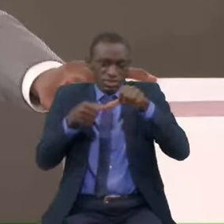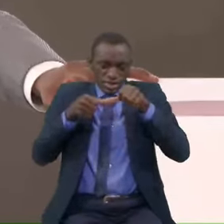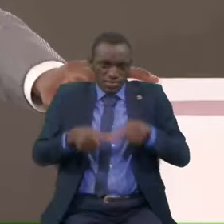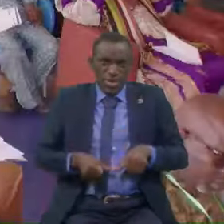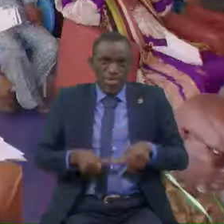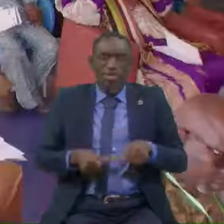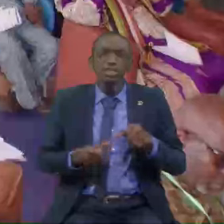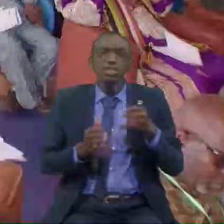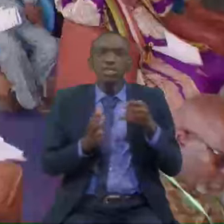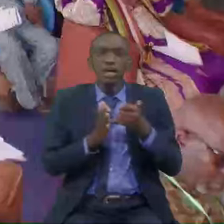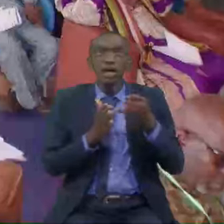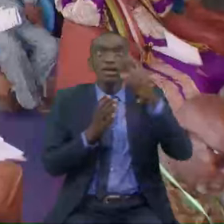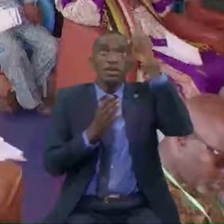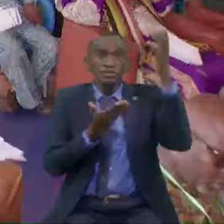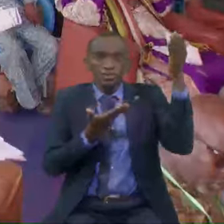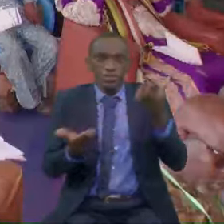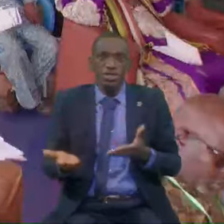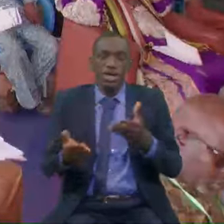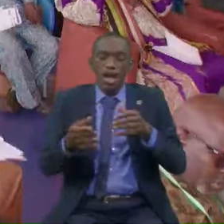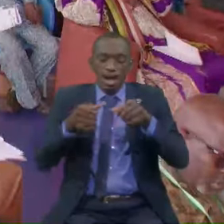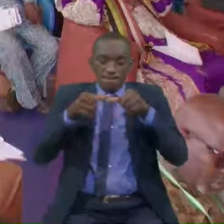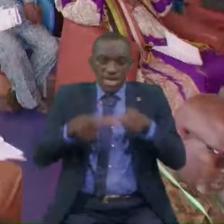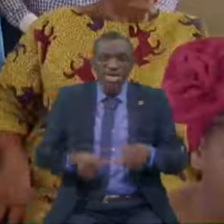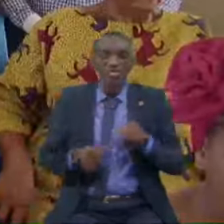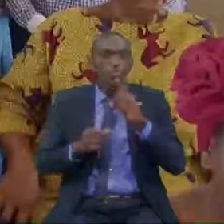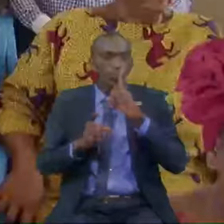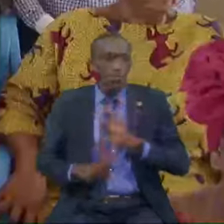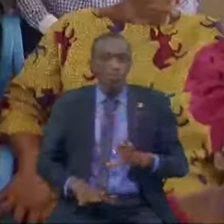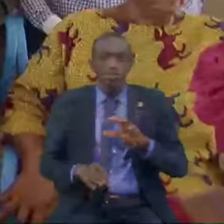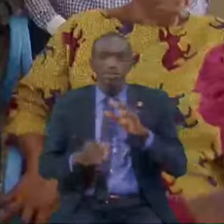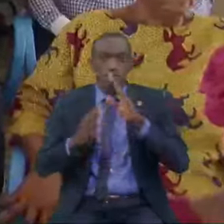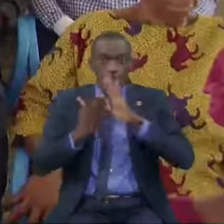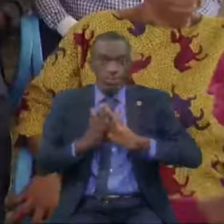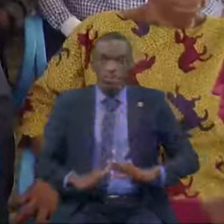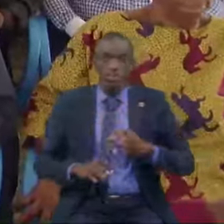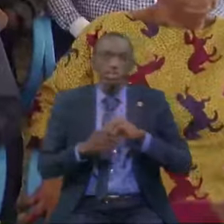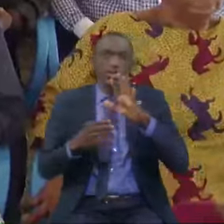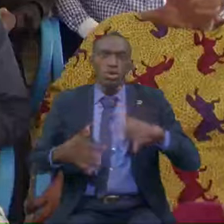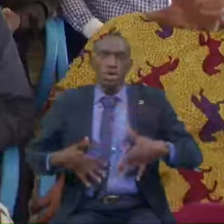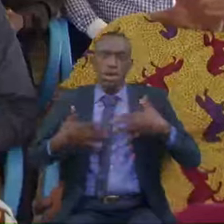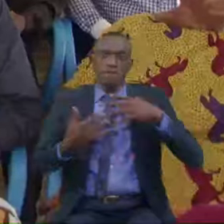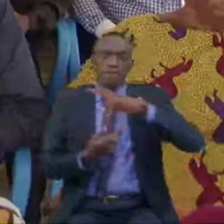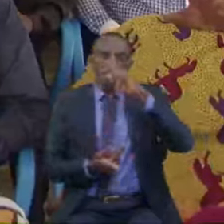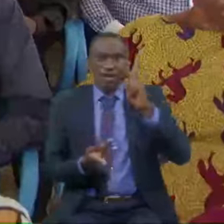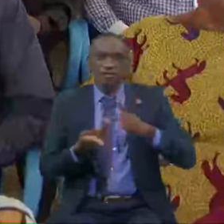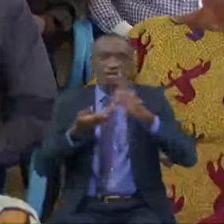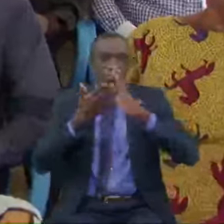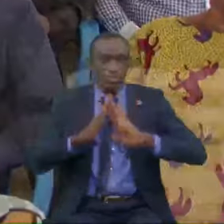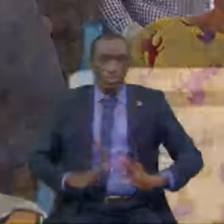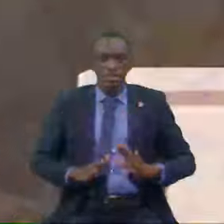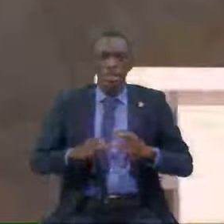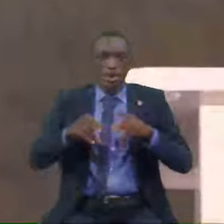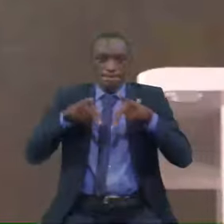apporte la paix en toi, la paix parfaite dans ta vie. Quels que soient